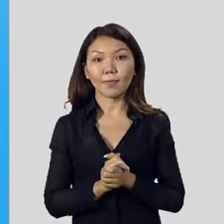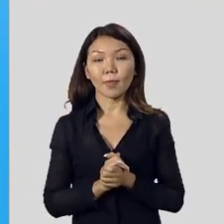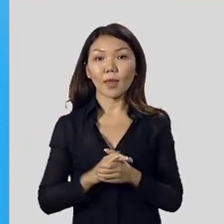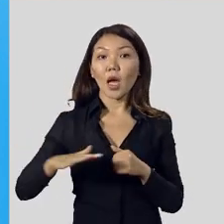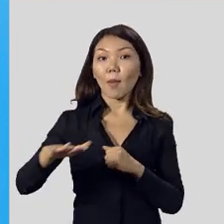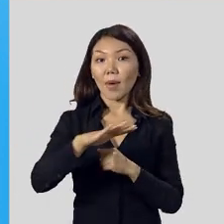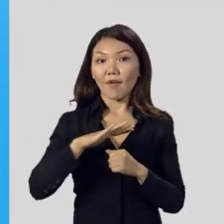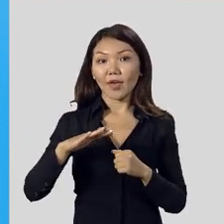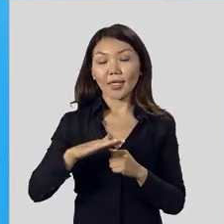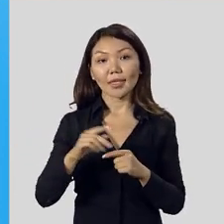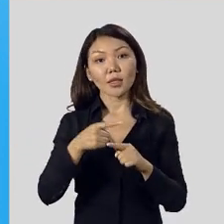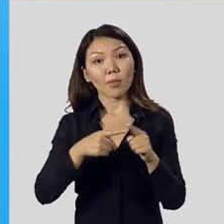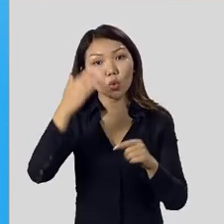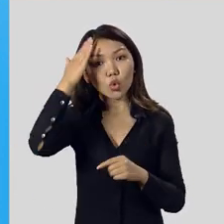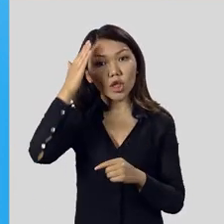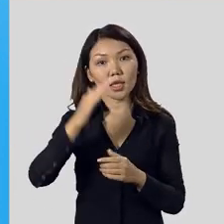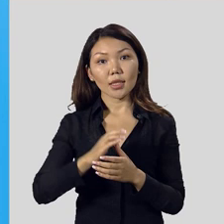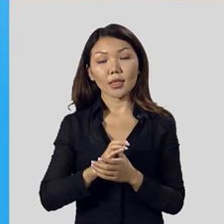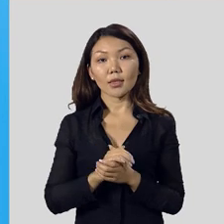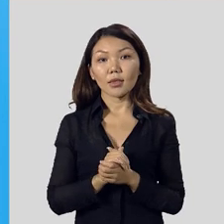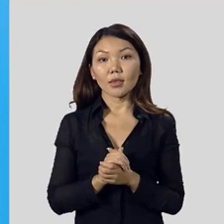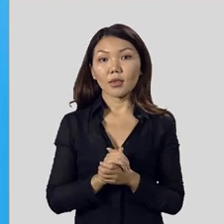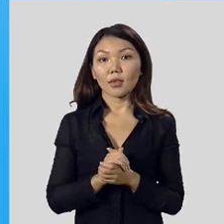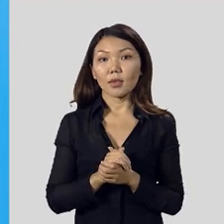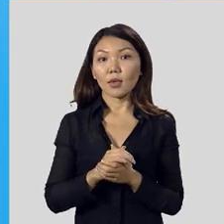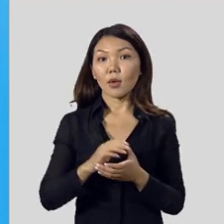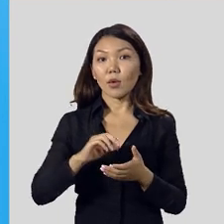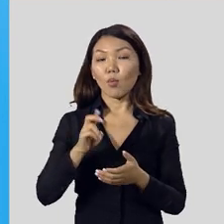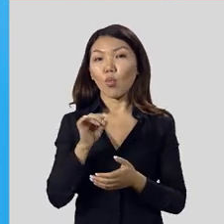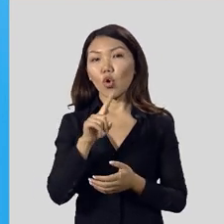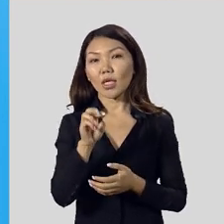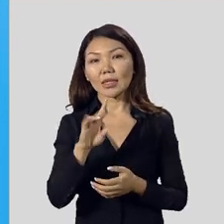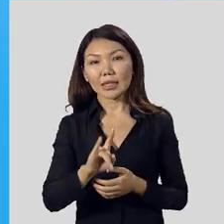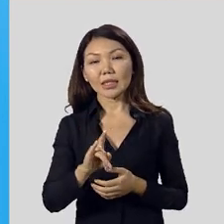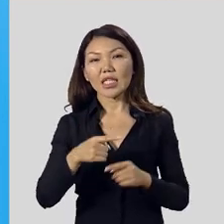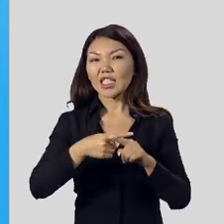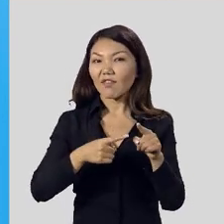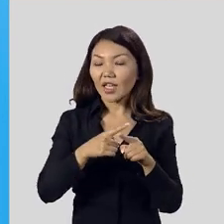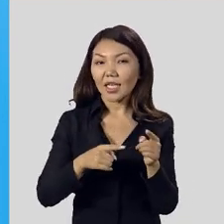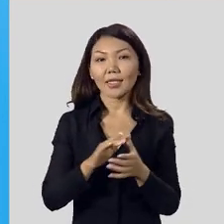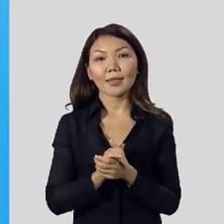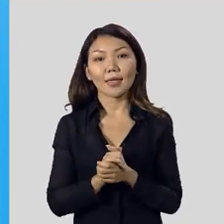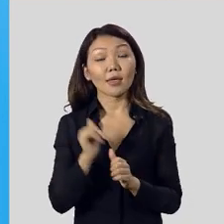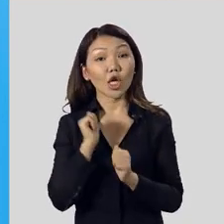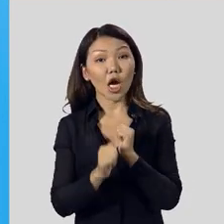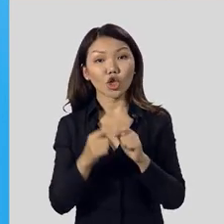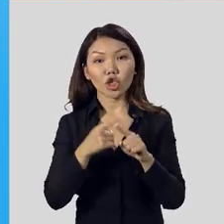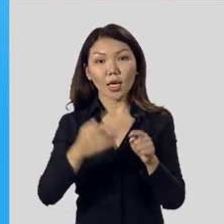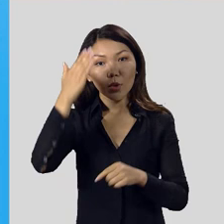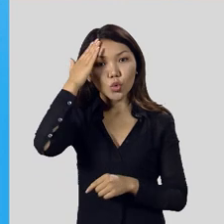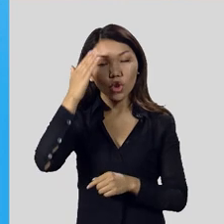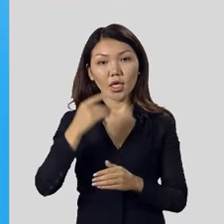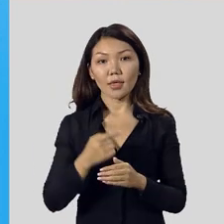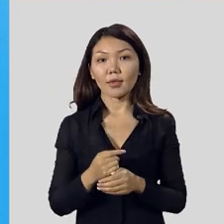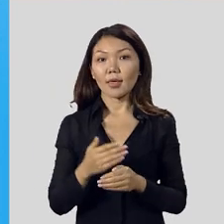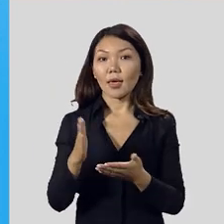Поверхность полушарий – складчатая, борозды и извилины. Каждое полушарие разделено